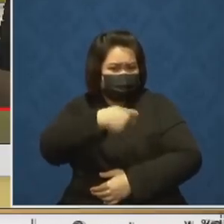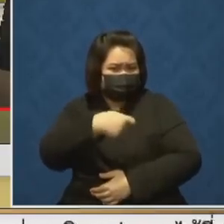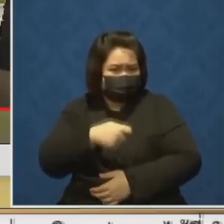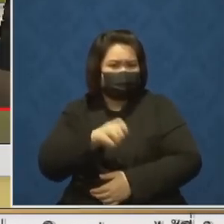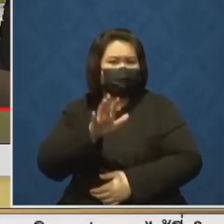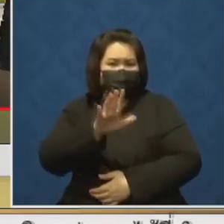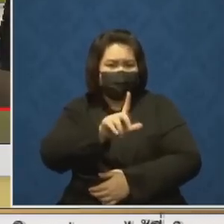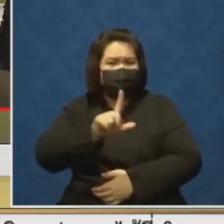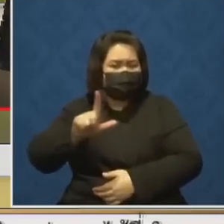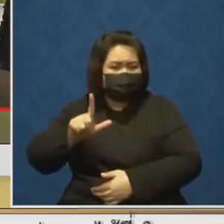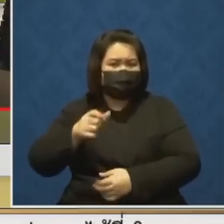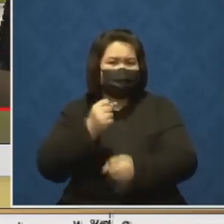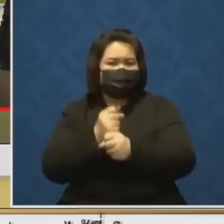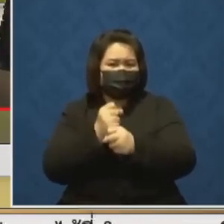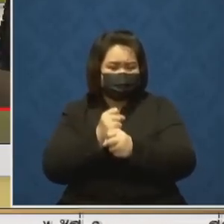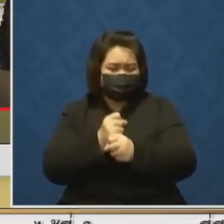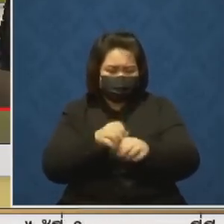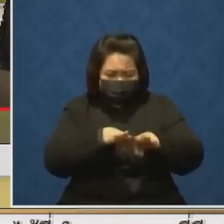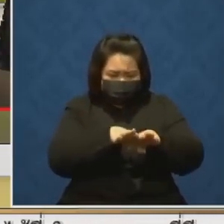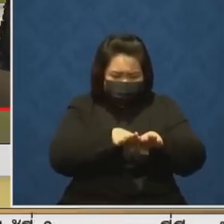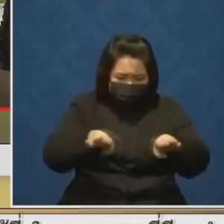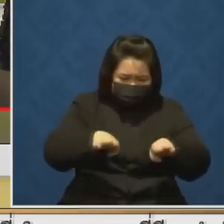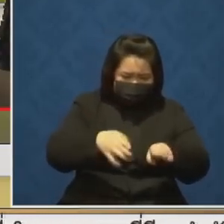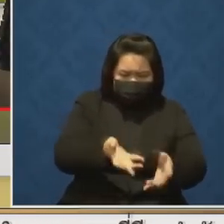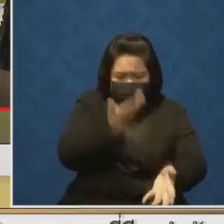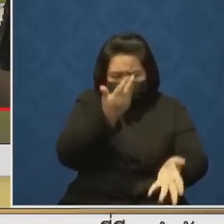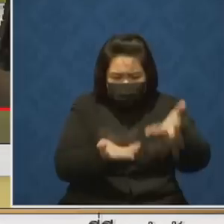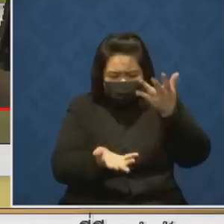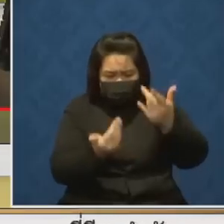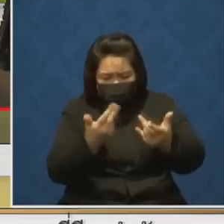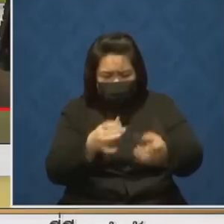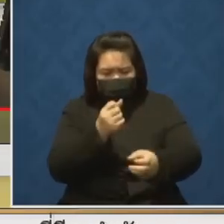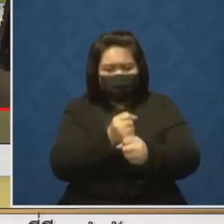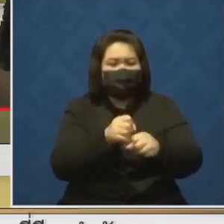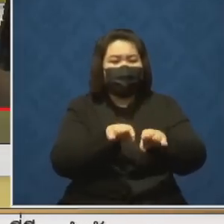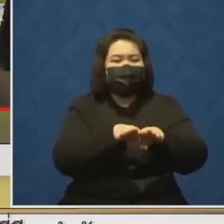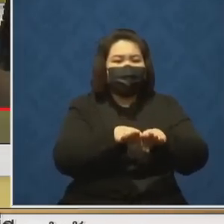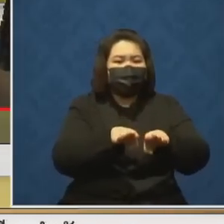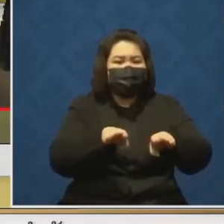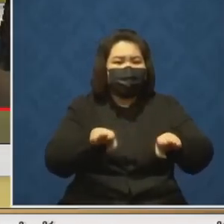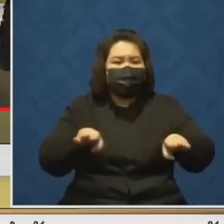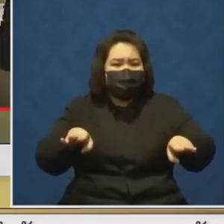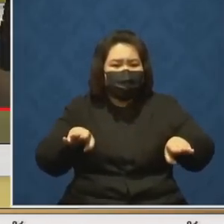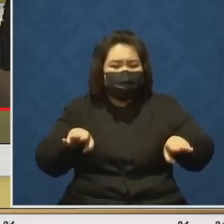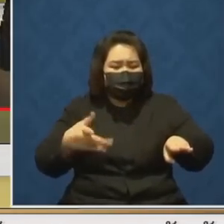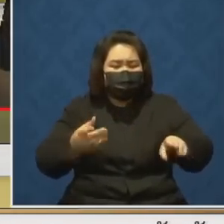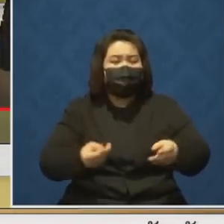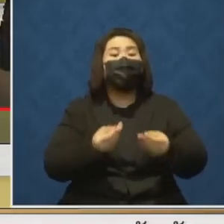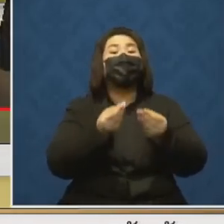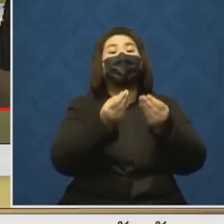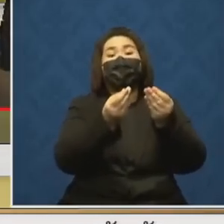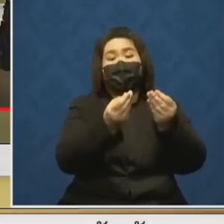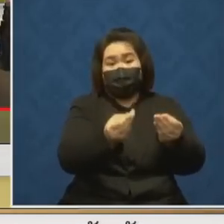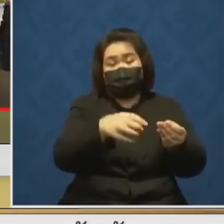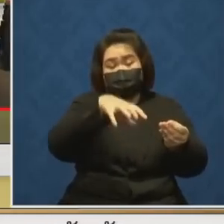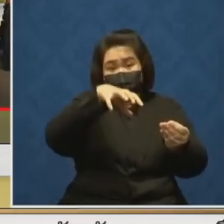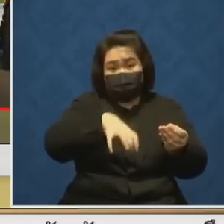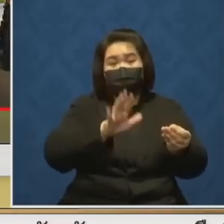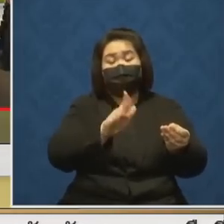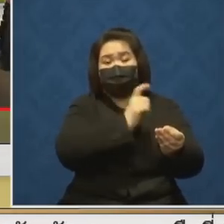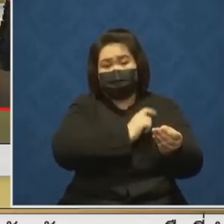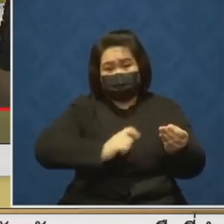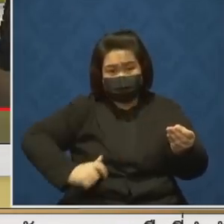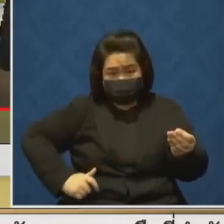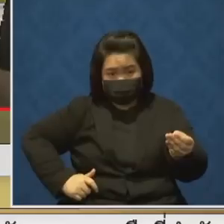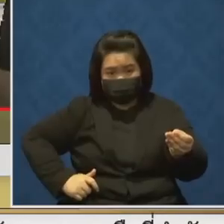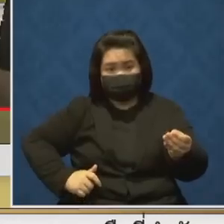าทในการปรับคืนพื้นที่รื้อถอนเพื่อส่งมอบคืนพื้ที่ให้กัสำนกงานทับสินส่วพระมหาก